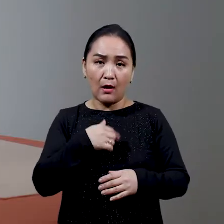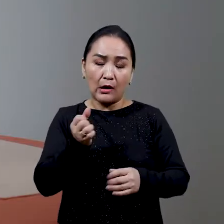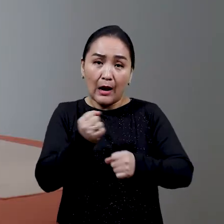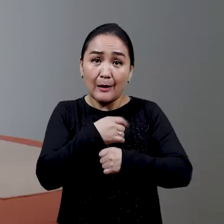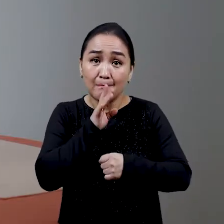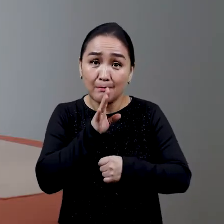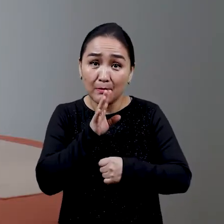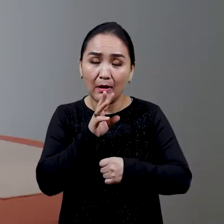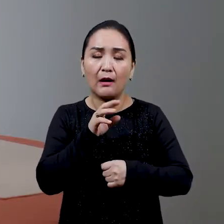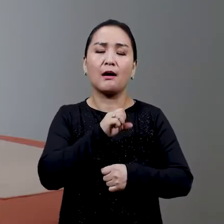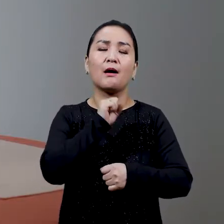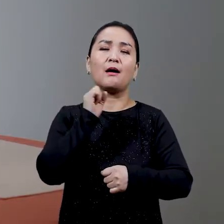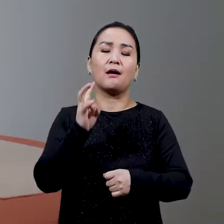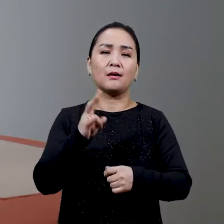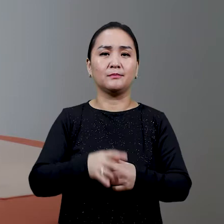үг.